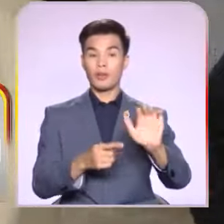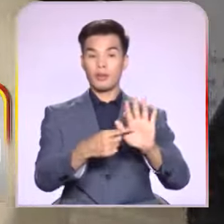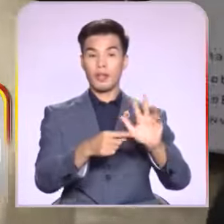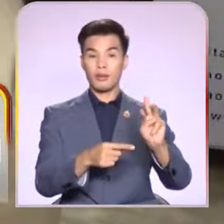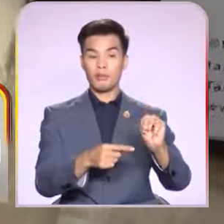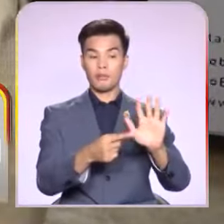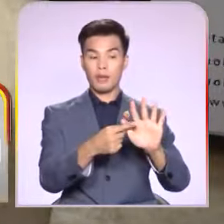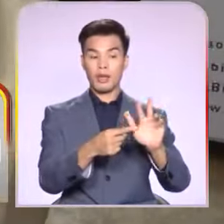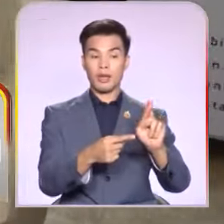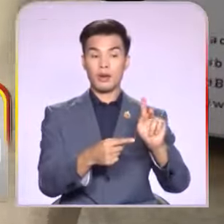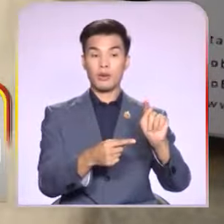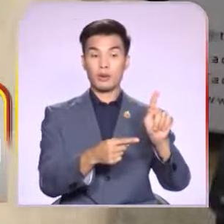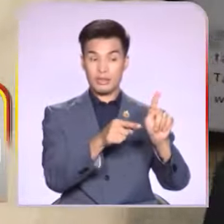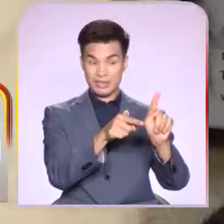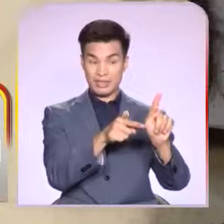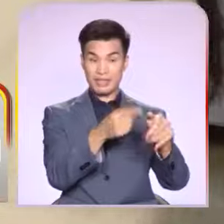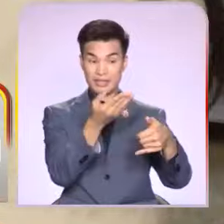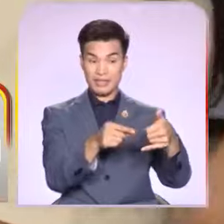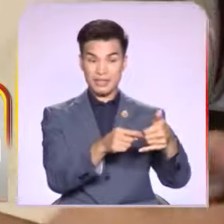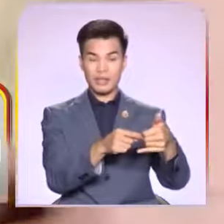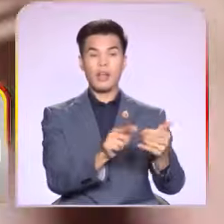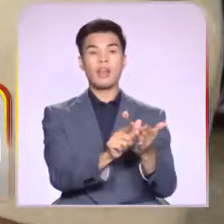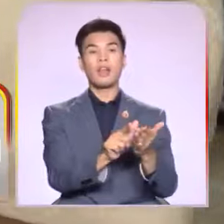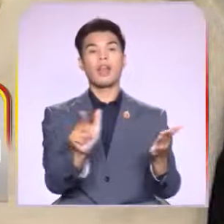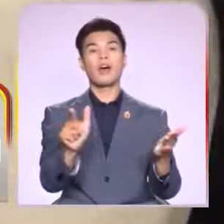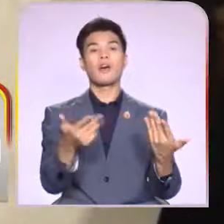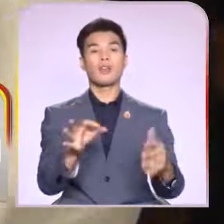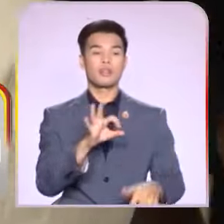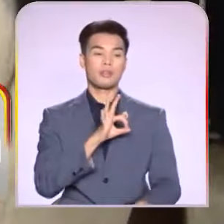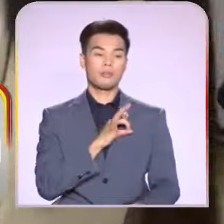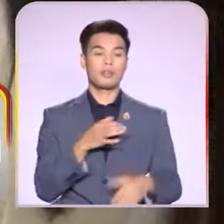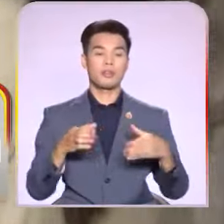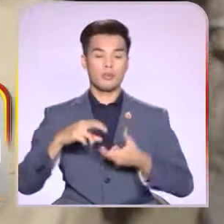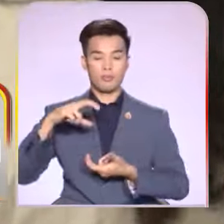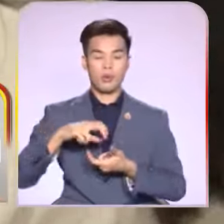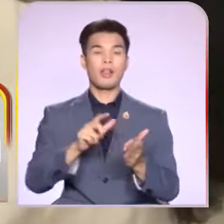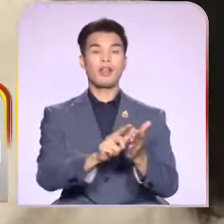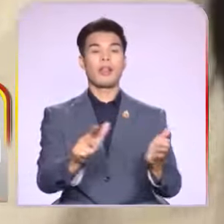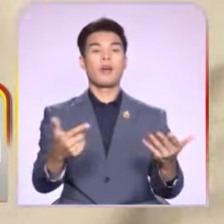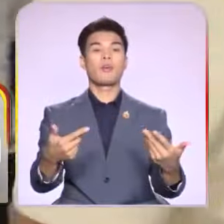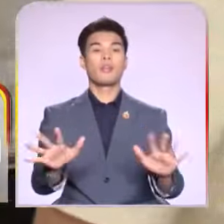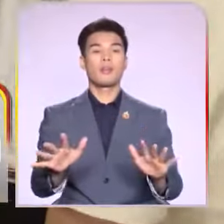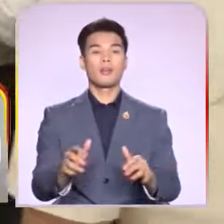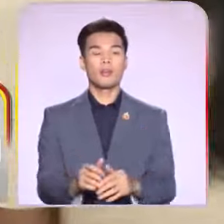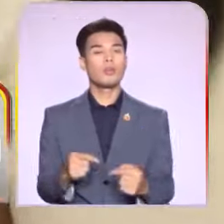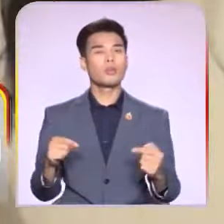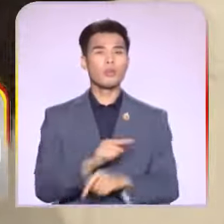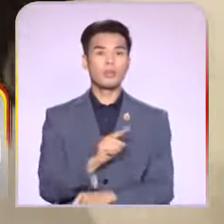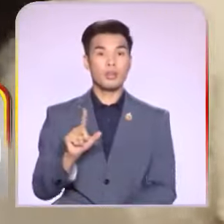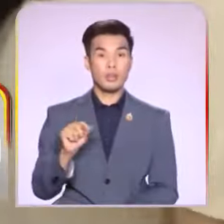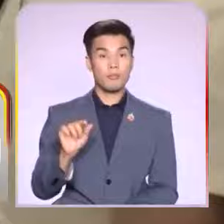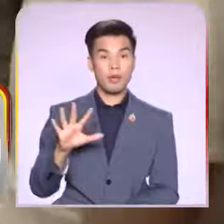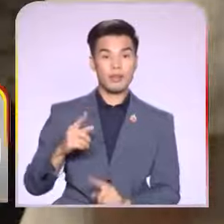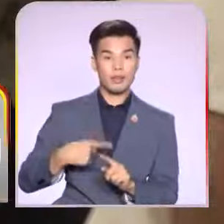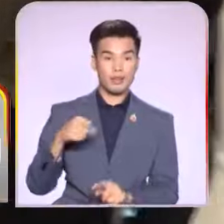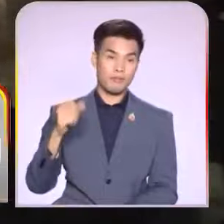ค่ะบอกว่าล่าสุดนี้นะคะนายสามารถนั้นได้ลาออกจากสมาชิกพรรคพลังประชารัฐแล้วเมื่อวันที่25ตุ